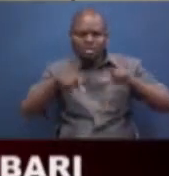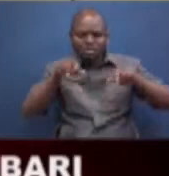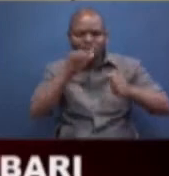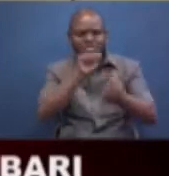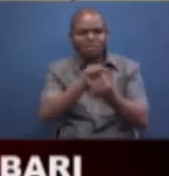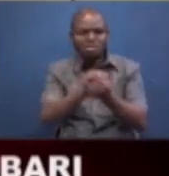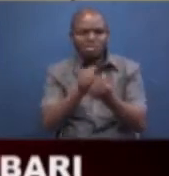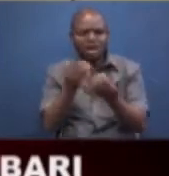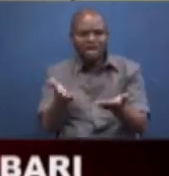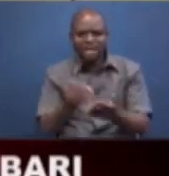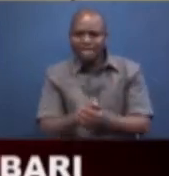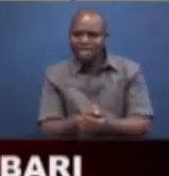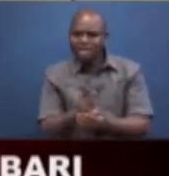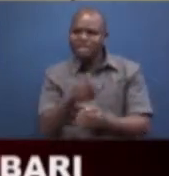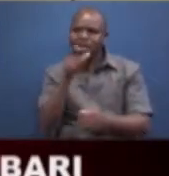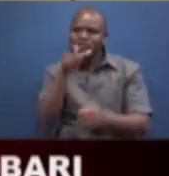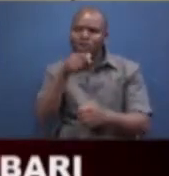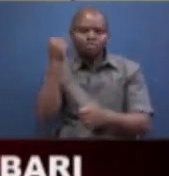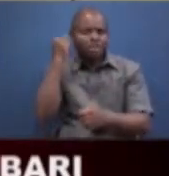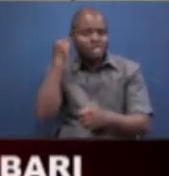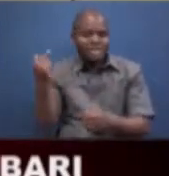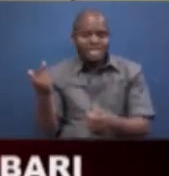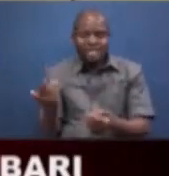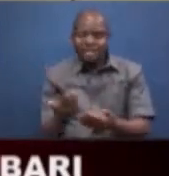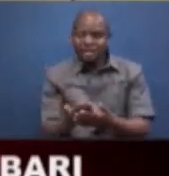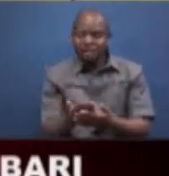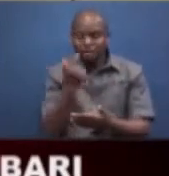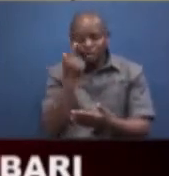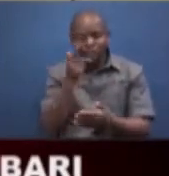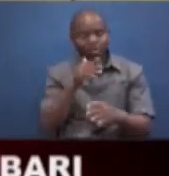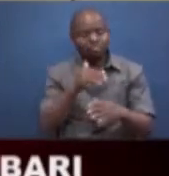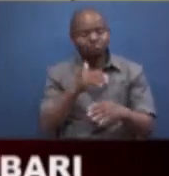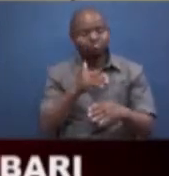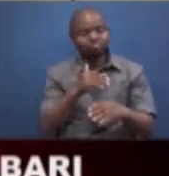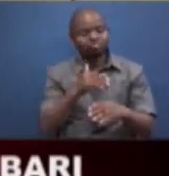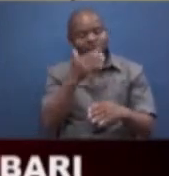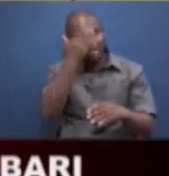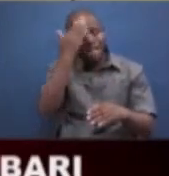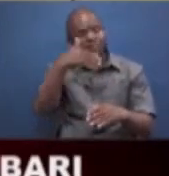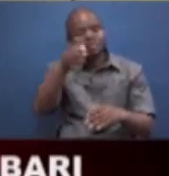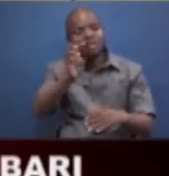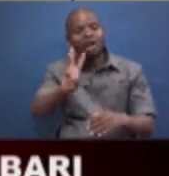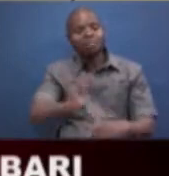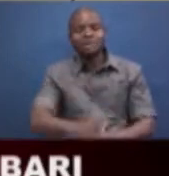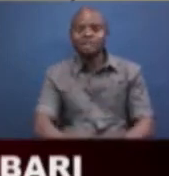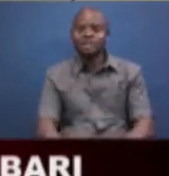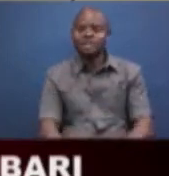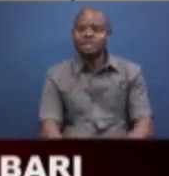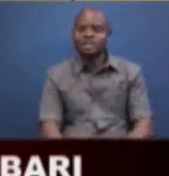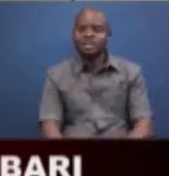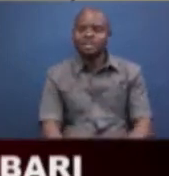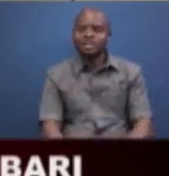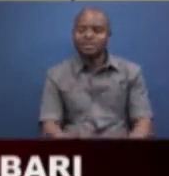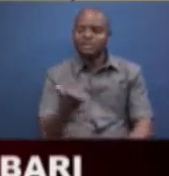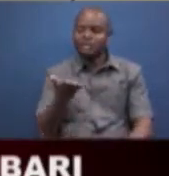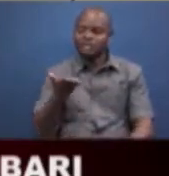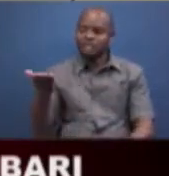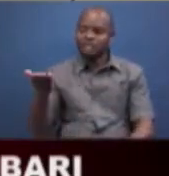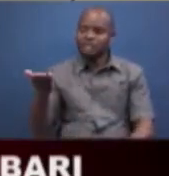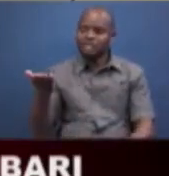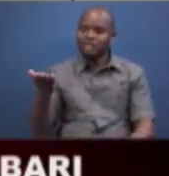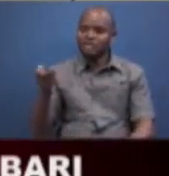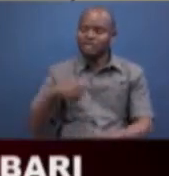Haya mambo ili watu wasikie na waone mwelekeo wa serikali tunakoelekea. Jengine